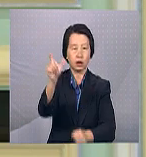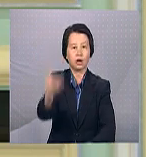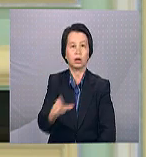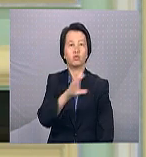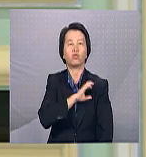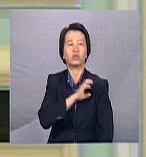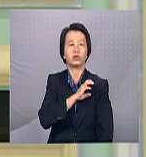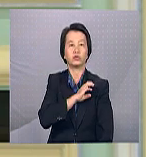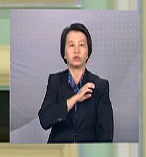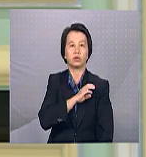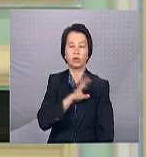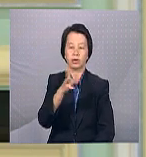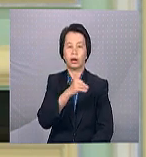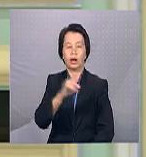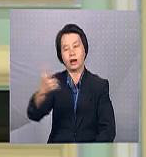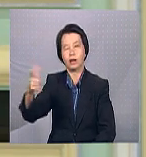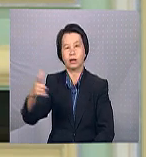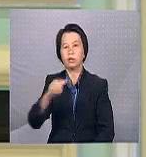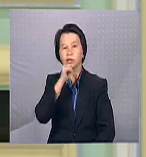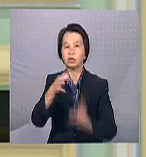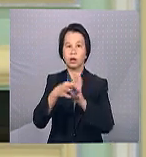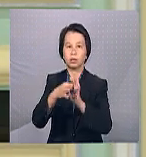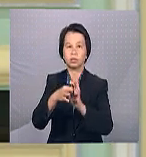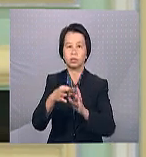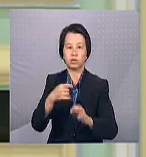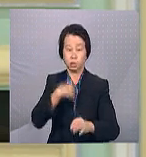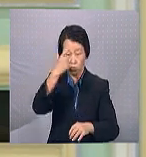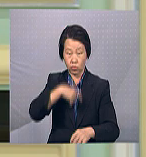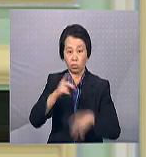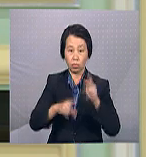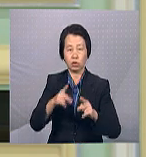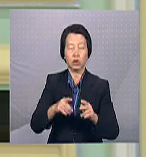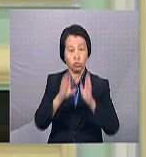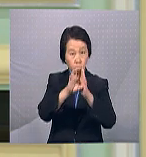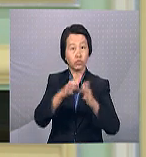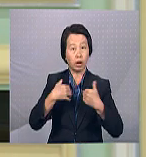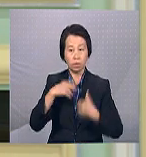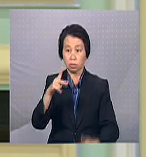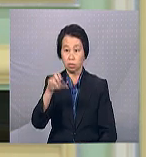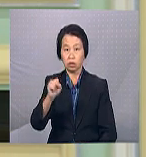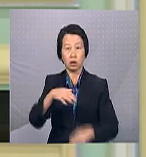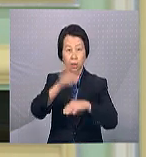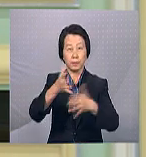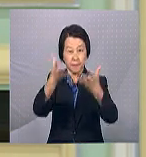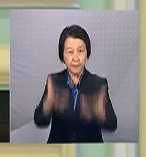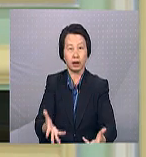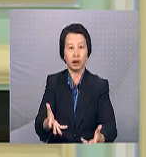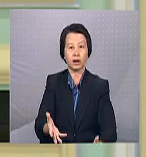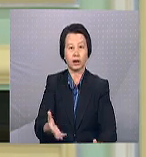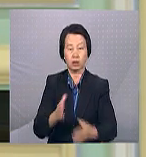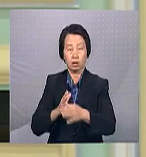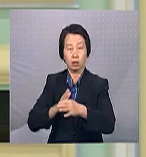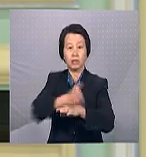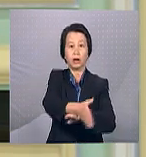kerajaan, pihak polis dan sebagainya, ya, tidak bekerjasama. Malah ada kes sebagai contoh yang lebih berat, ya,